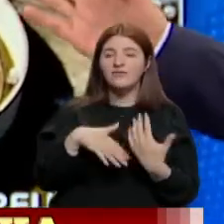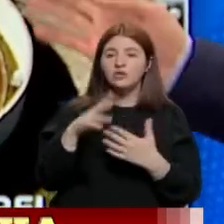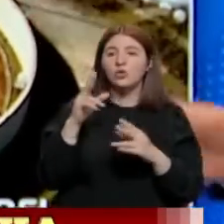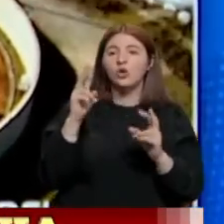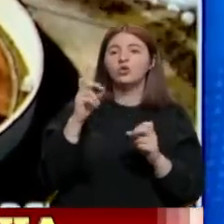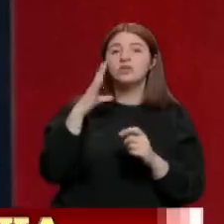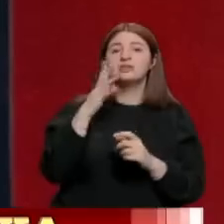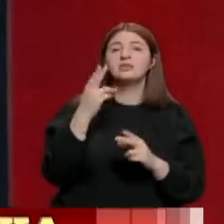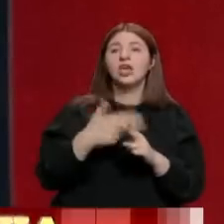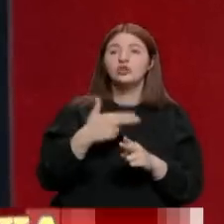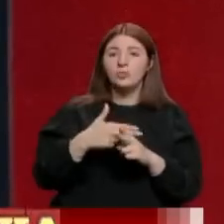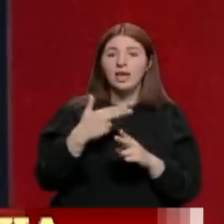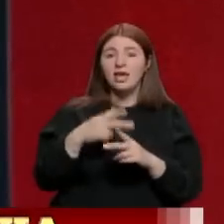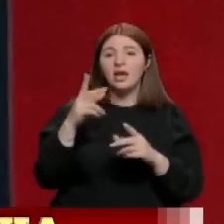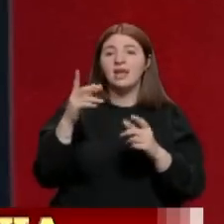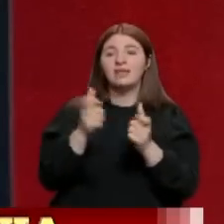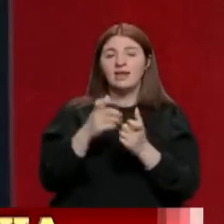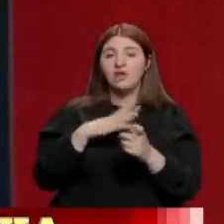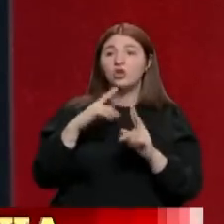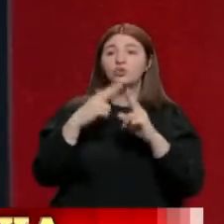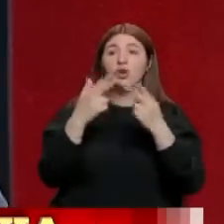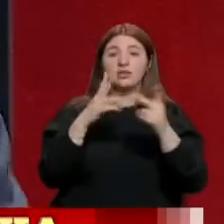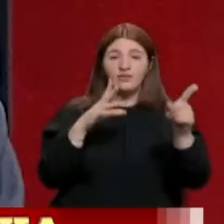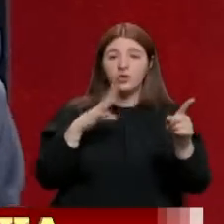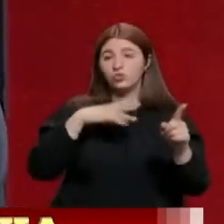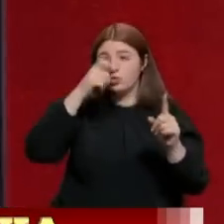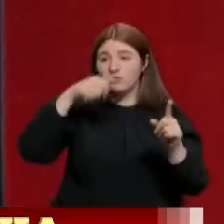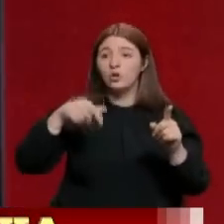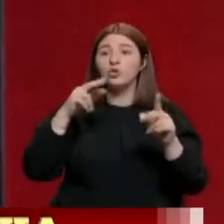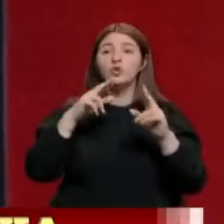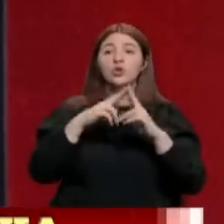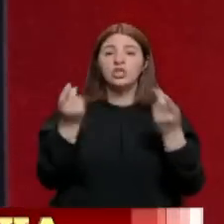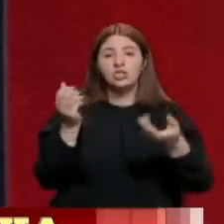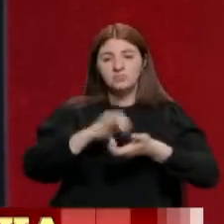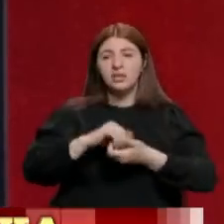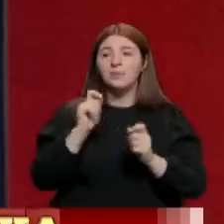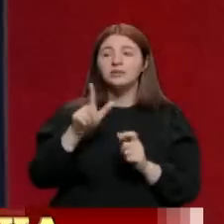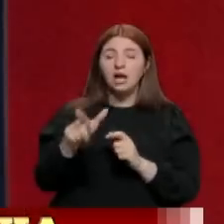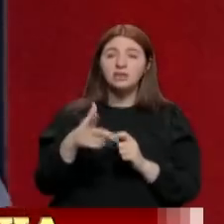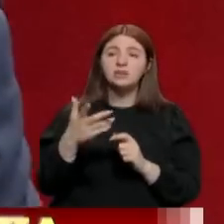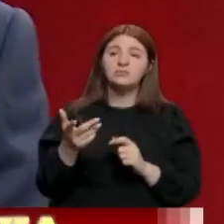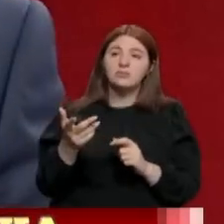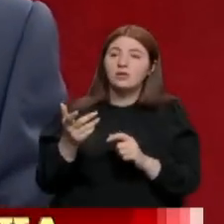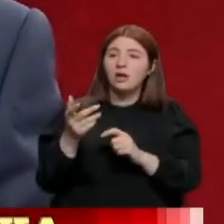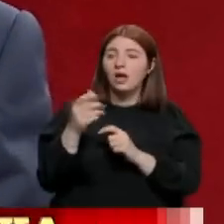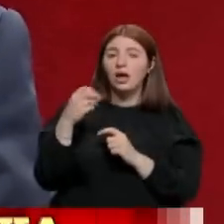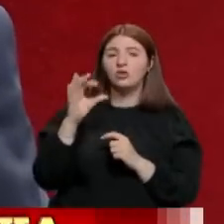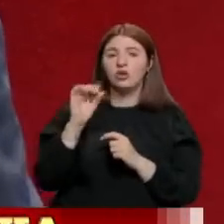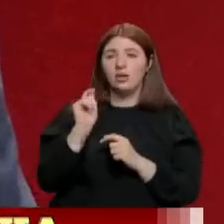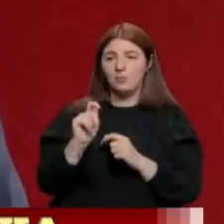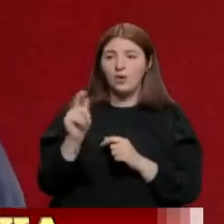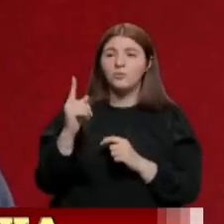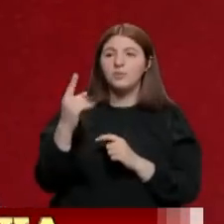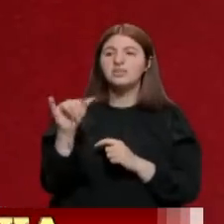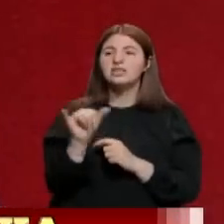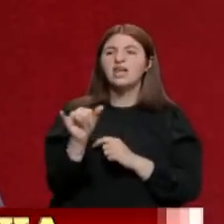toplum kuruluşları var. Hem dünyada hem Türkiye'de. Dünyadaki kuruluşlarla da Türkiye'deki kuruluşlarla da işbirliği yapması lazım ama Erdoğan şöyle yapıyor. Bunu